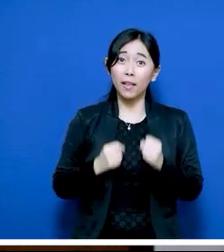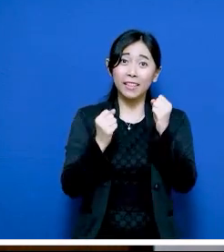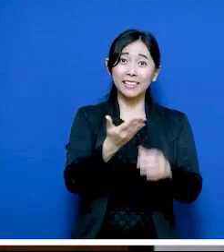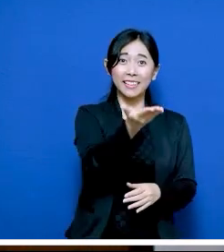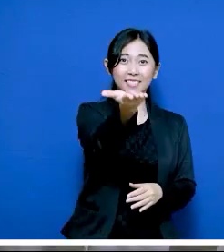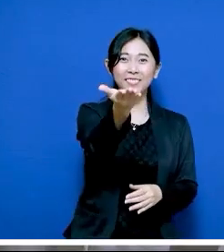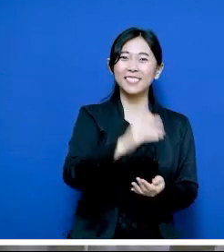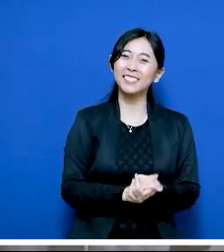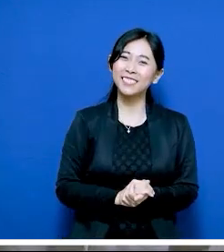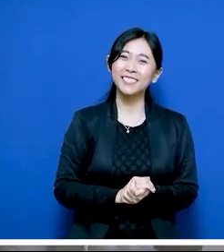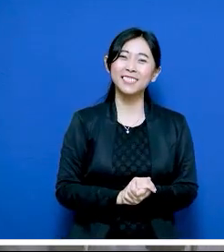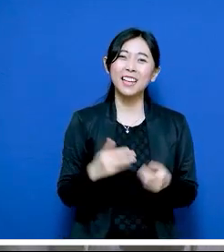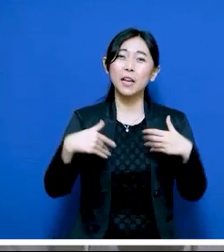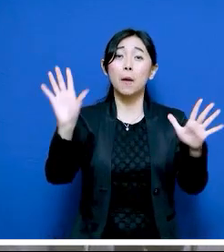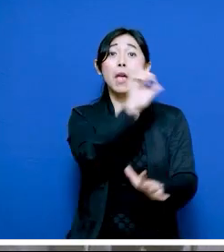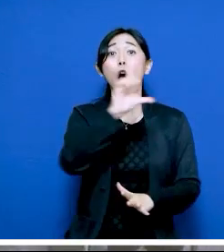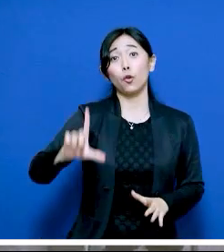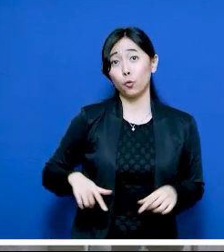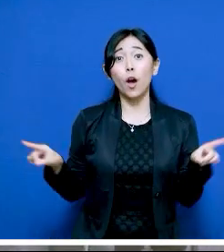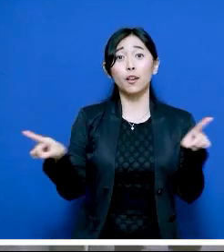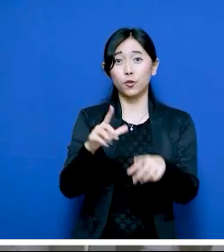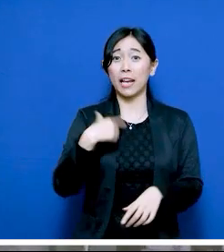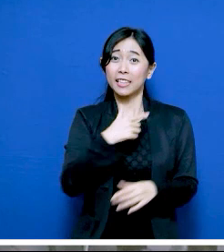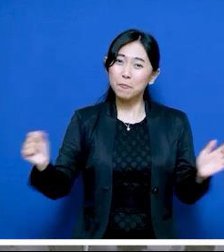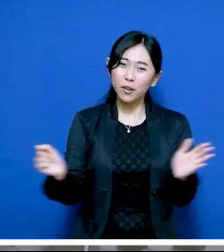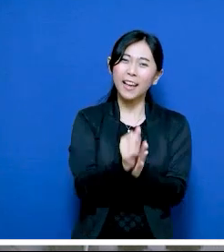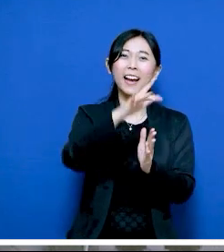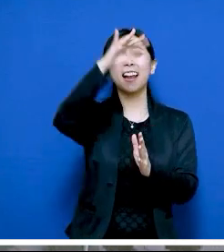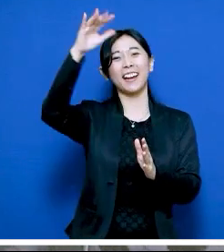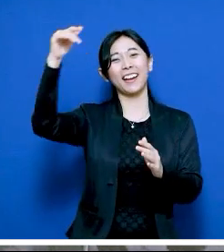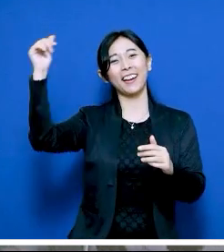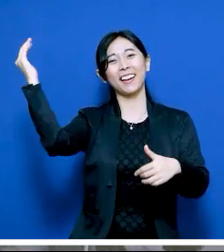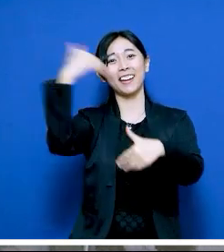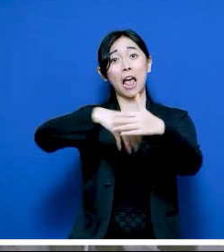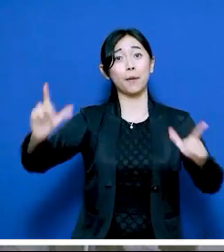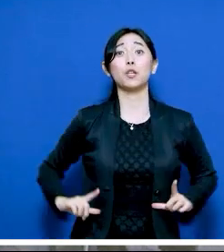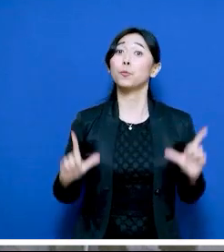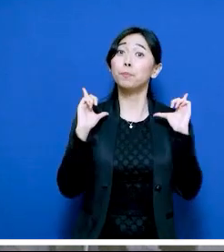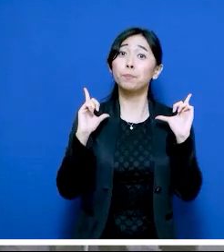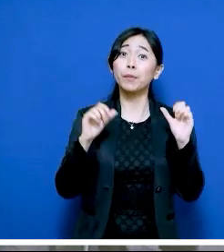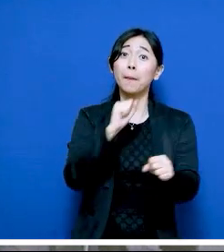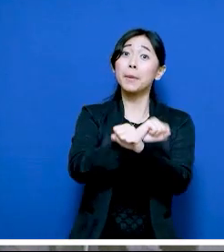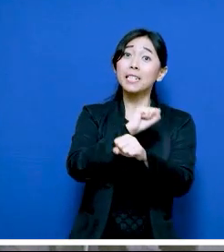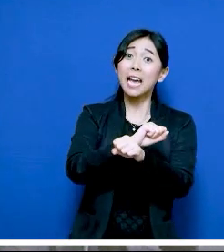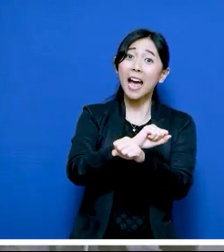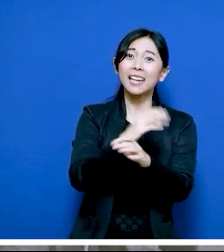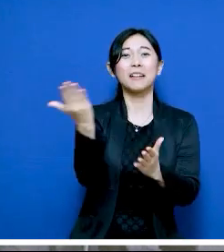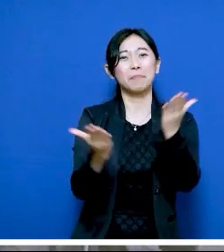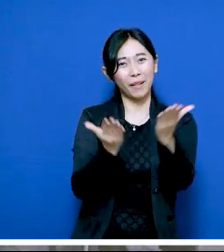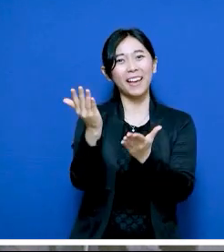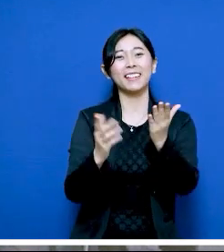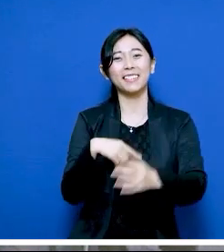kita, dan biarlah Tuhan juga yang kita muliakan dalam hidup, pekerjaan, dan pelayanan